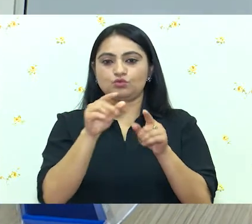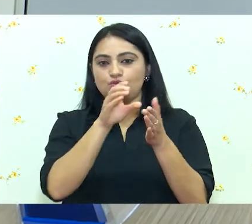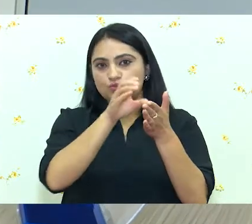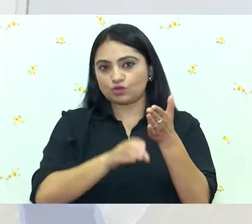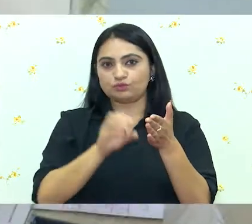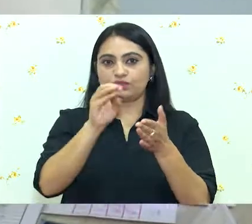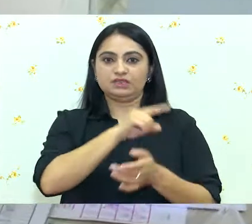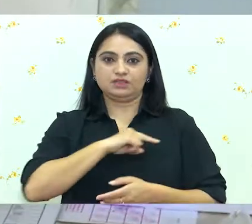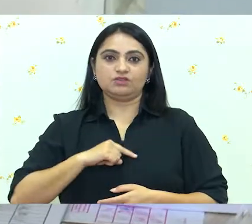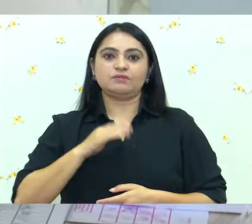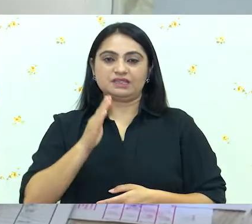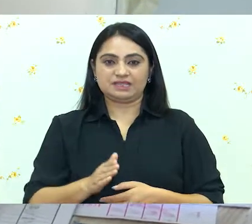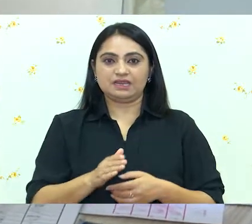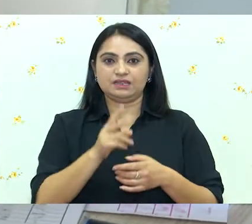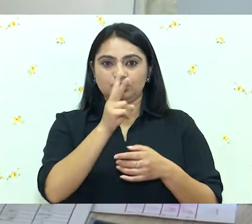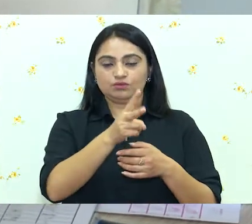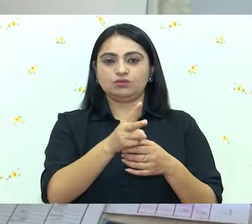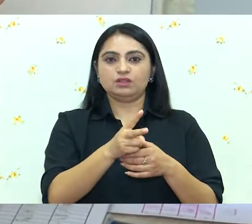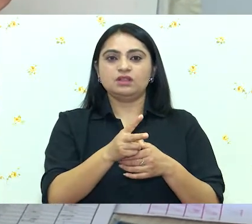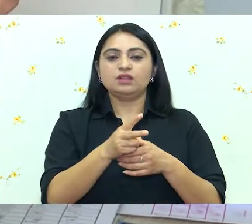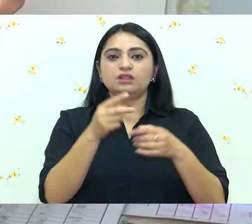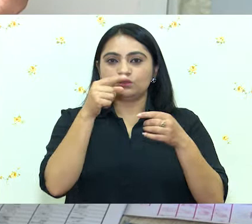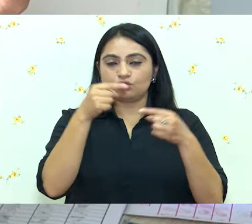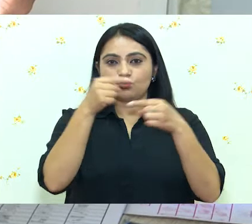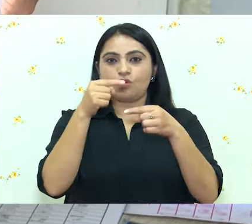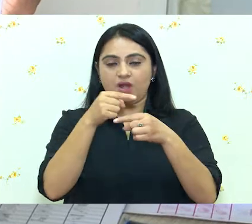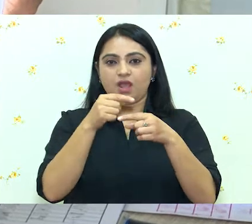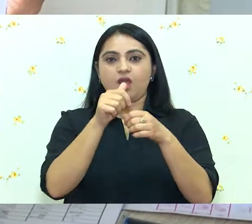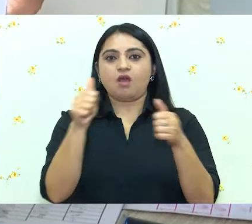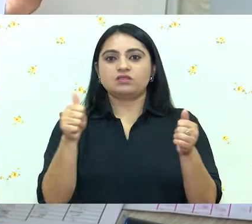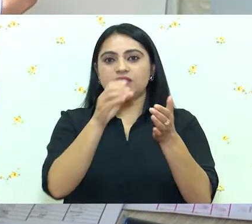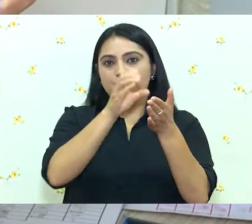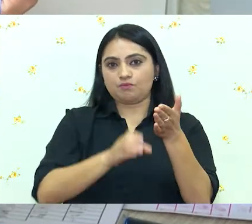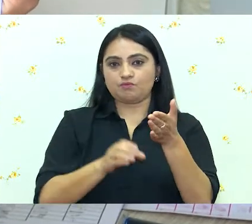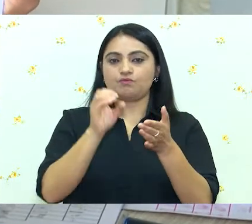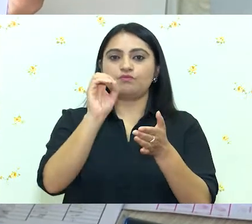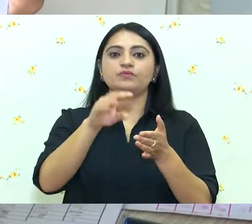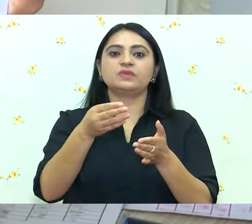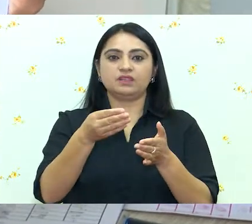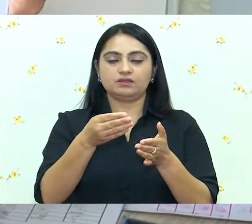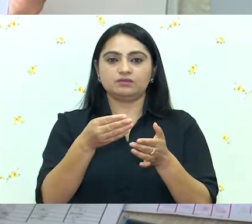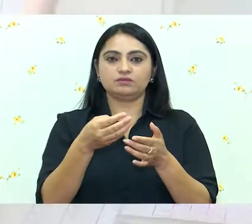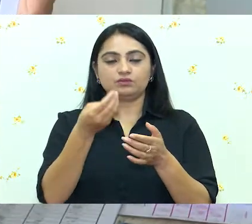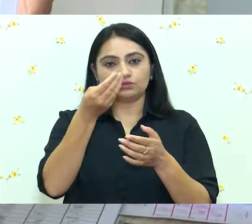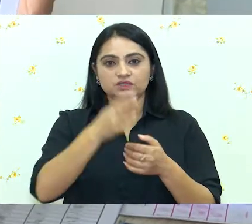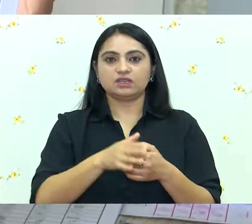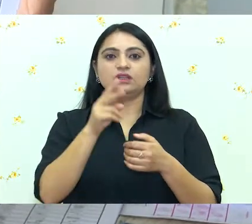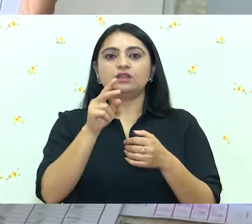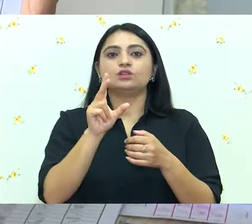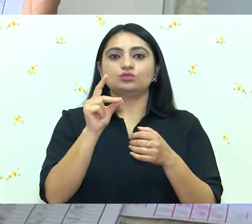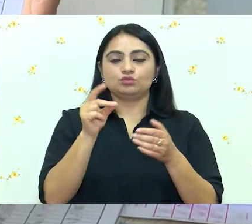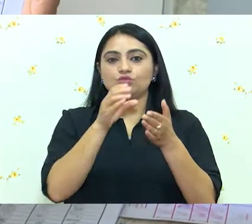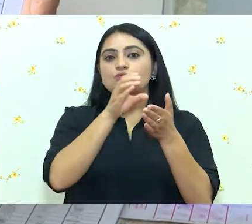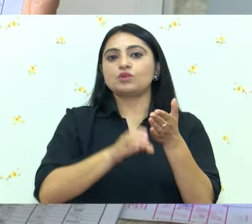कर्मचारीले यस्तो रङ्गको अथवा यस्तो ढाँचाको मतपत्र यहाँलाई प्रदान गर्नुहुन्छ। यो दोस्रो